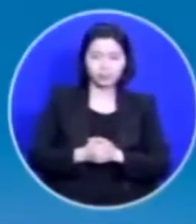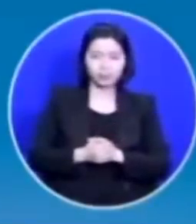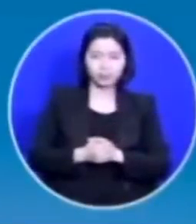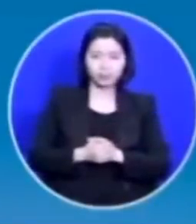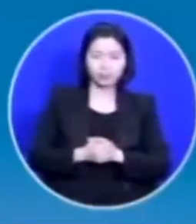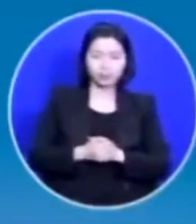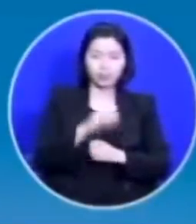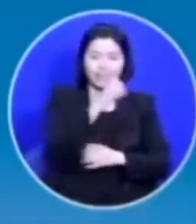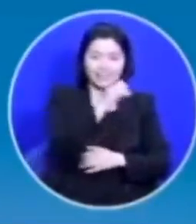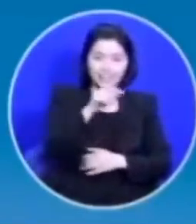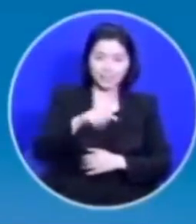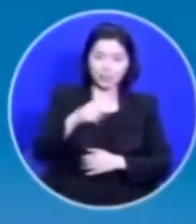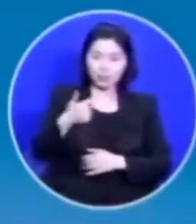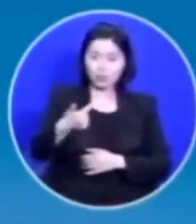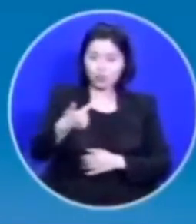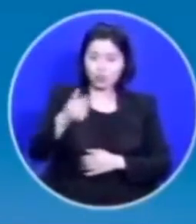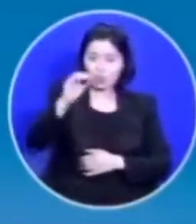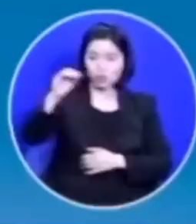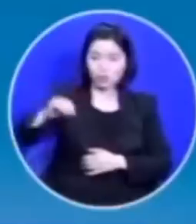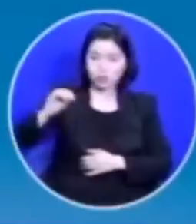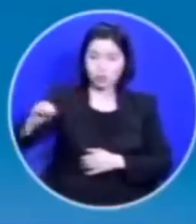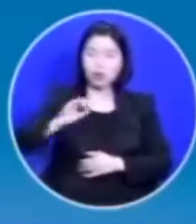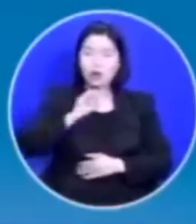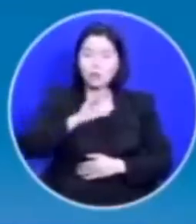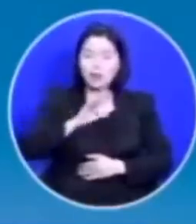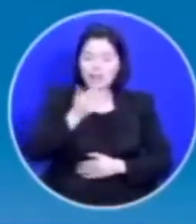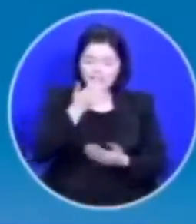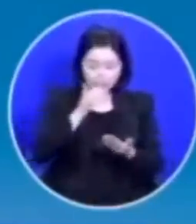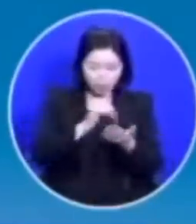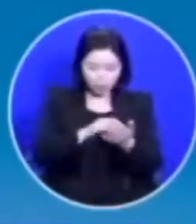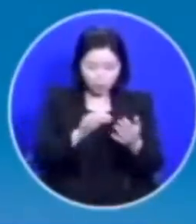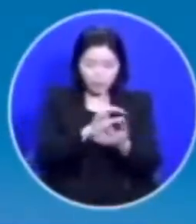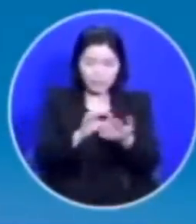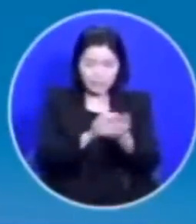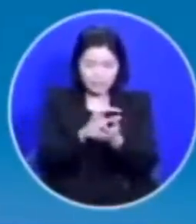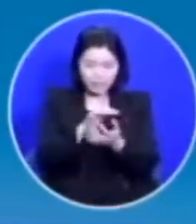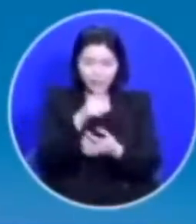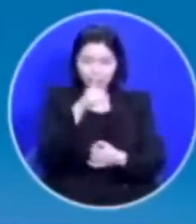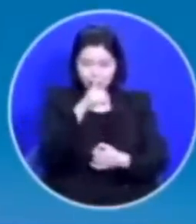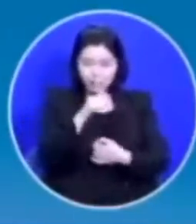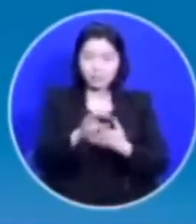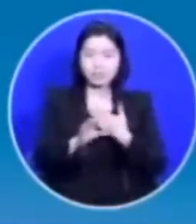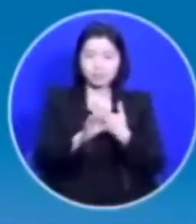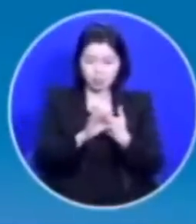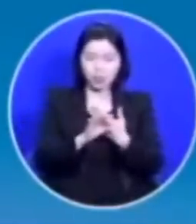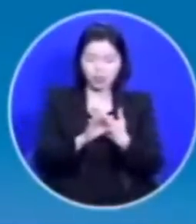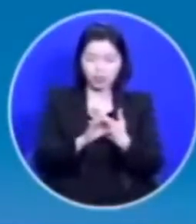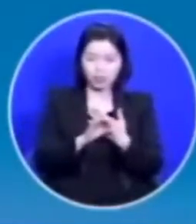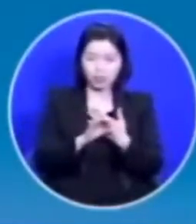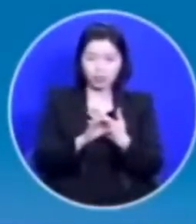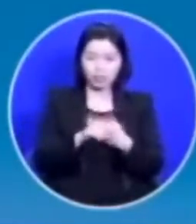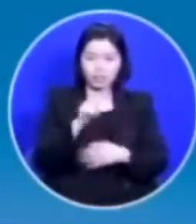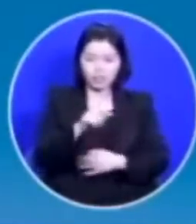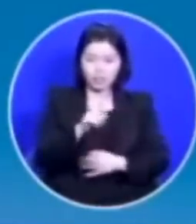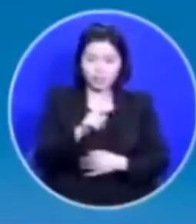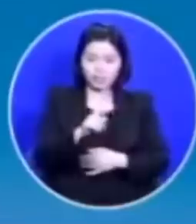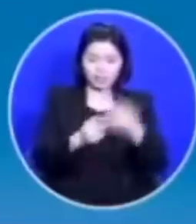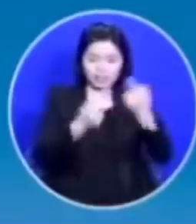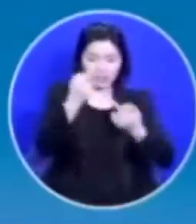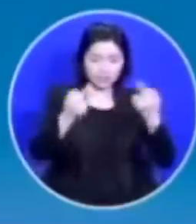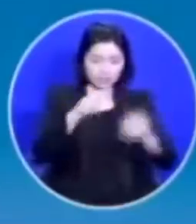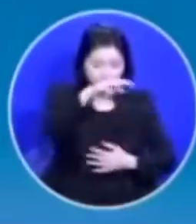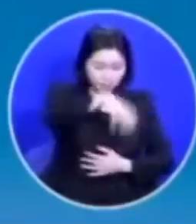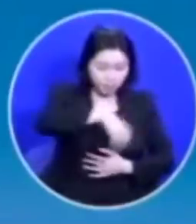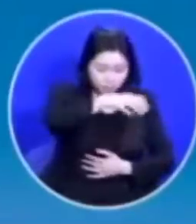0.6% 많이 써 금이 그 돌 속에 0.6% 만 포함되어 있어도 채산성 이